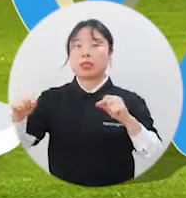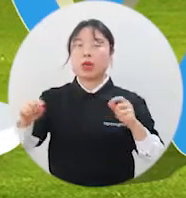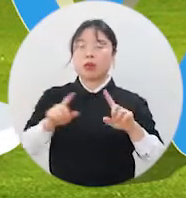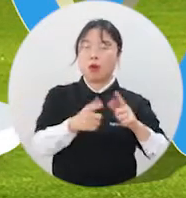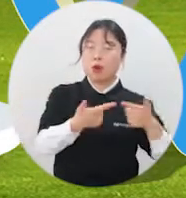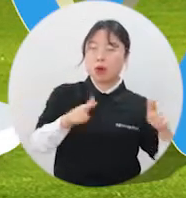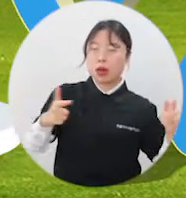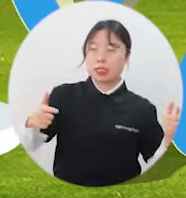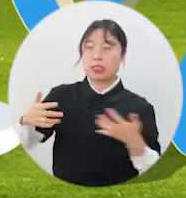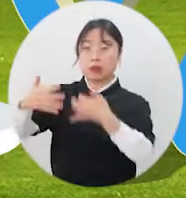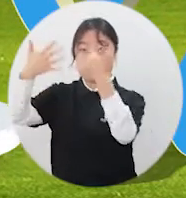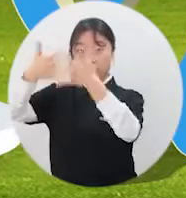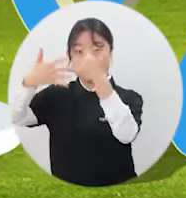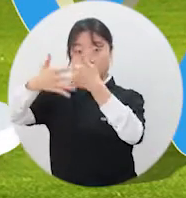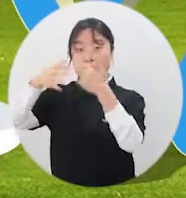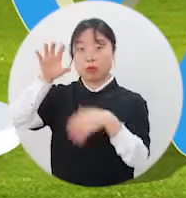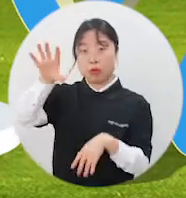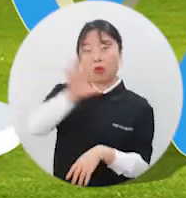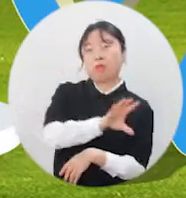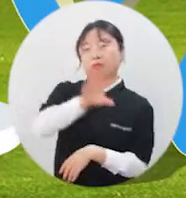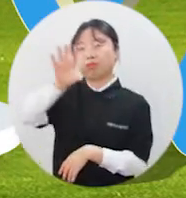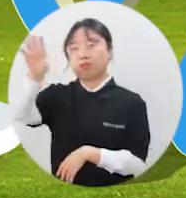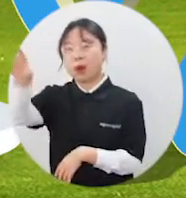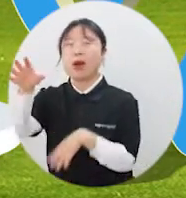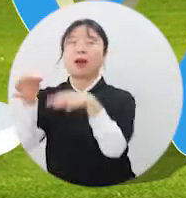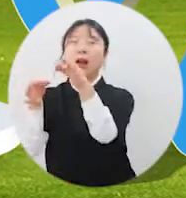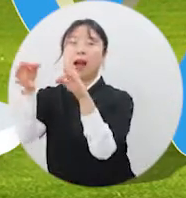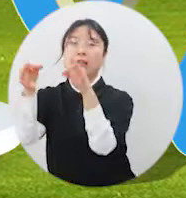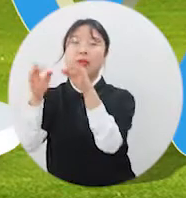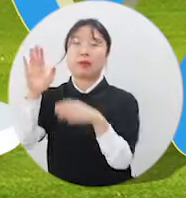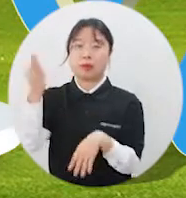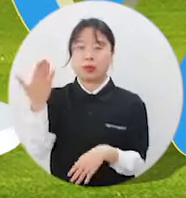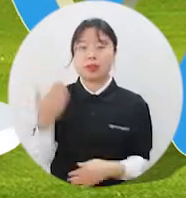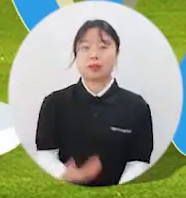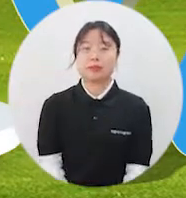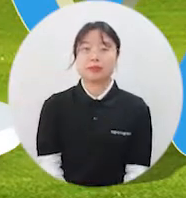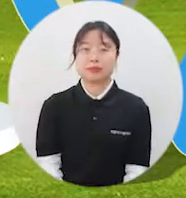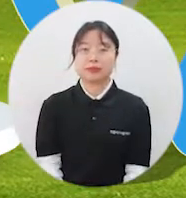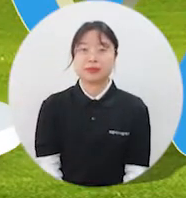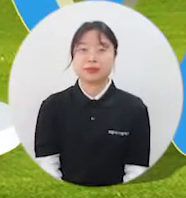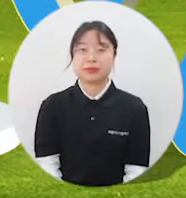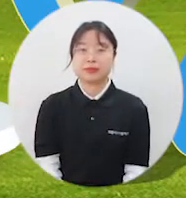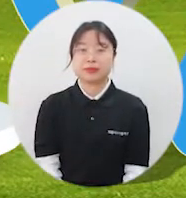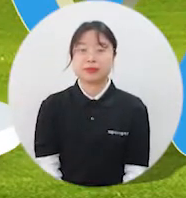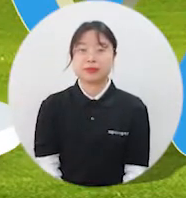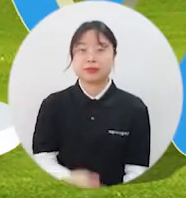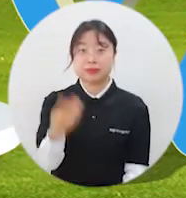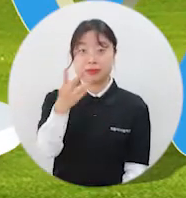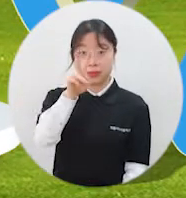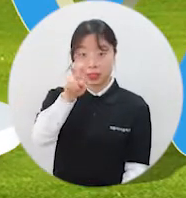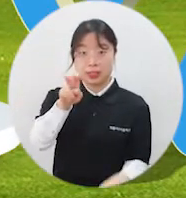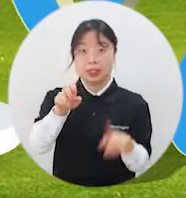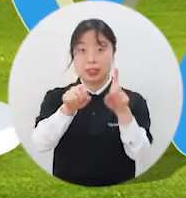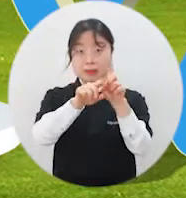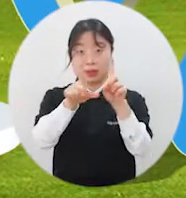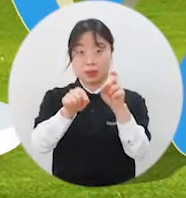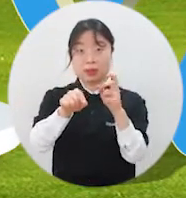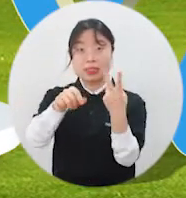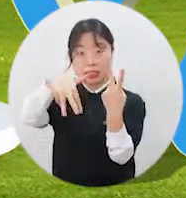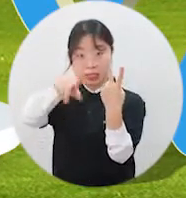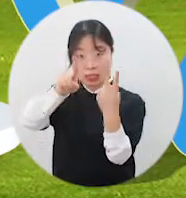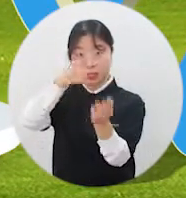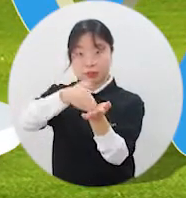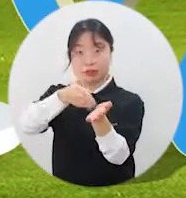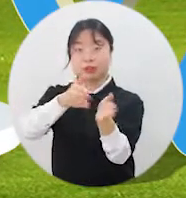등을 공식 유튜브 채널을 통해 내용을 확인하고 구매할 수 있습니다. 그럼 2020년 11월 2차 의왕시